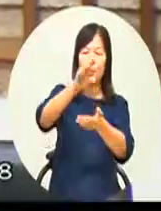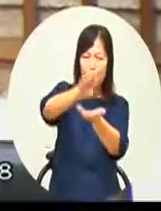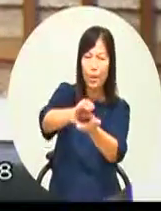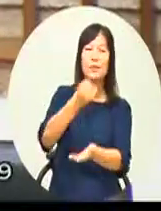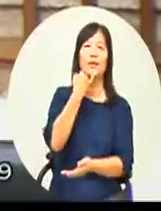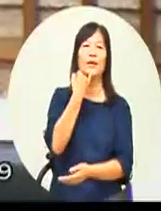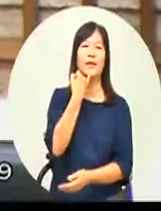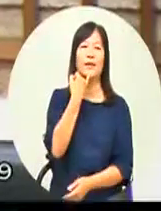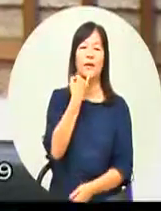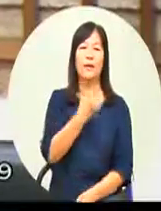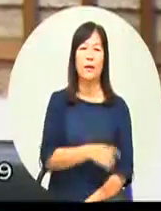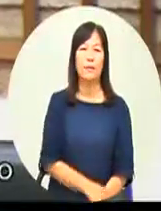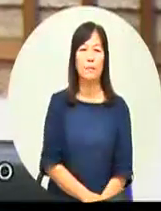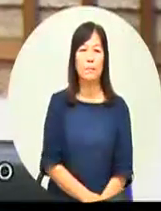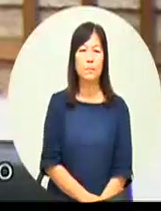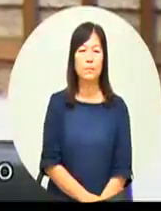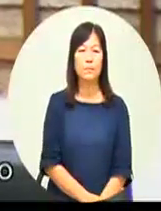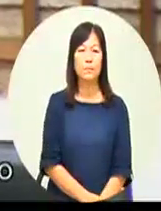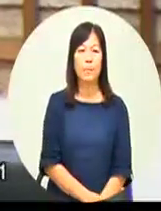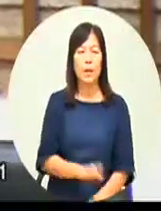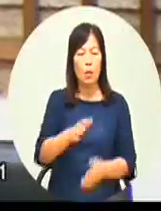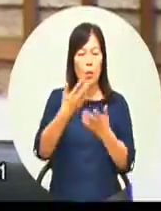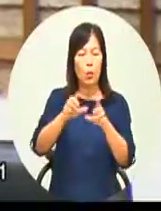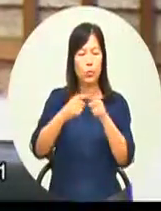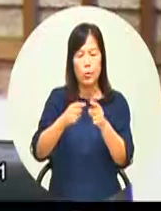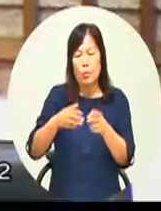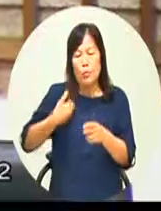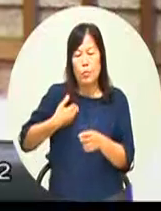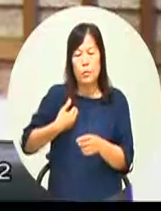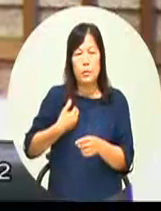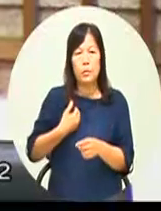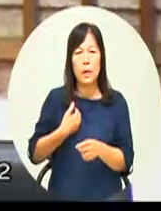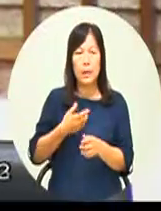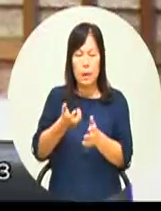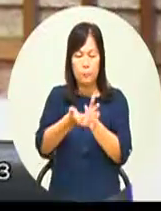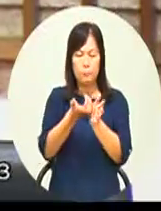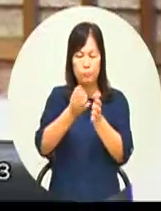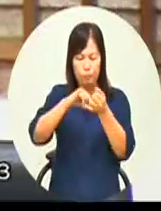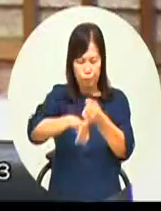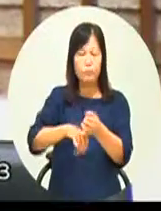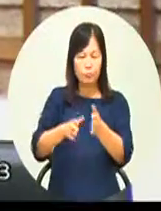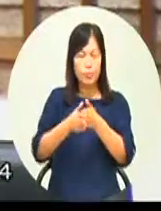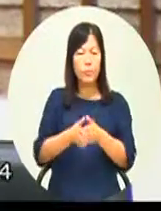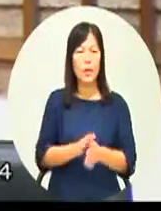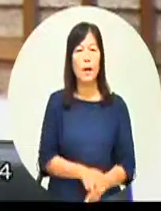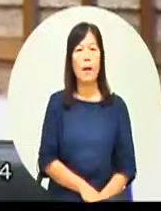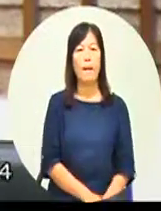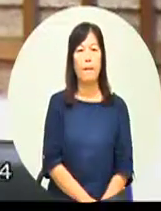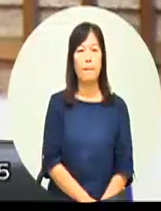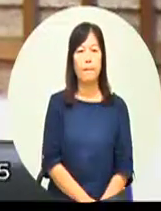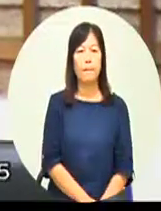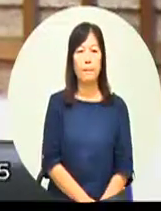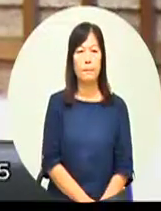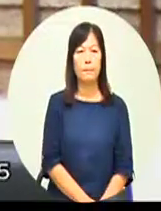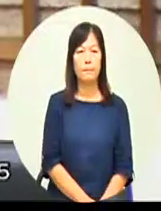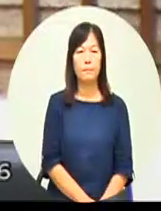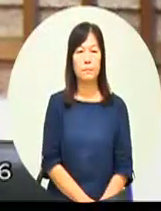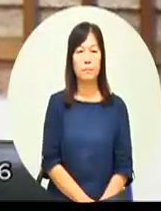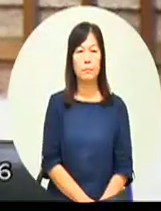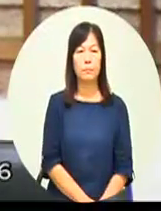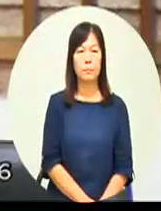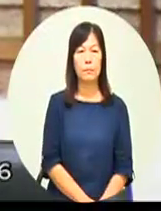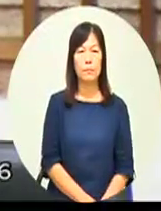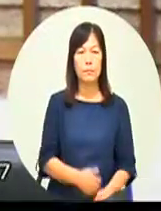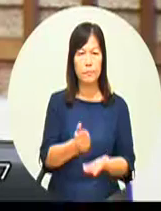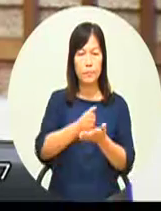就会载啊，所以很多人还不晓得是要事先预约，所以这个部分我想是不是请